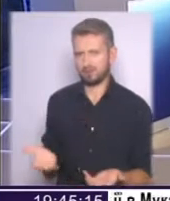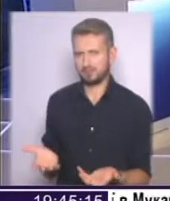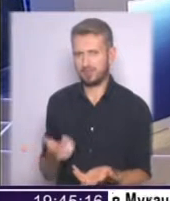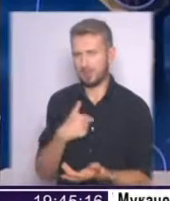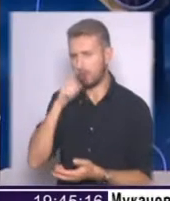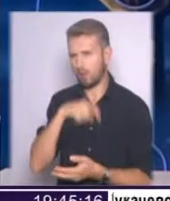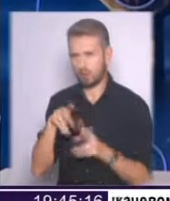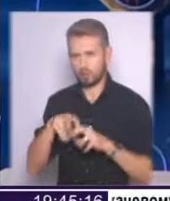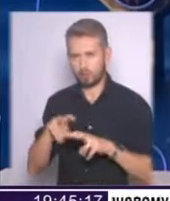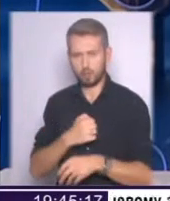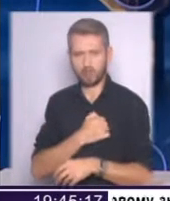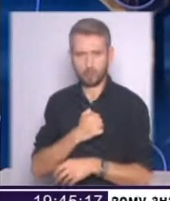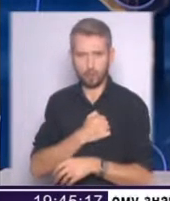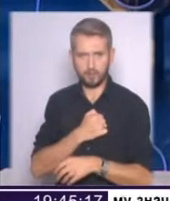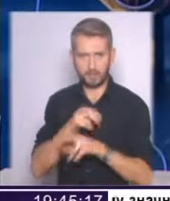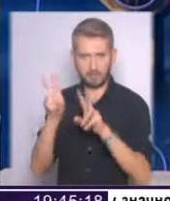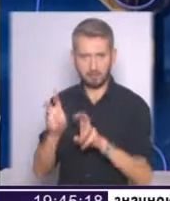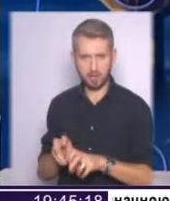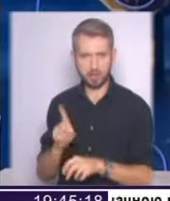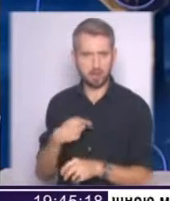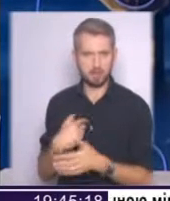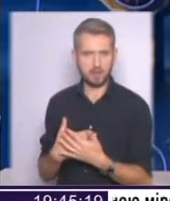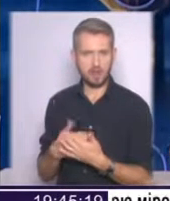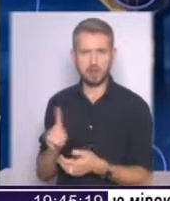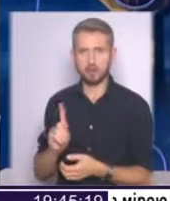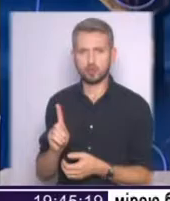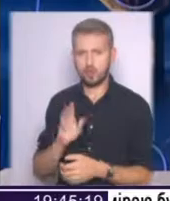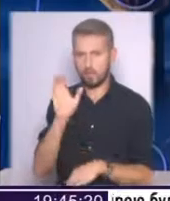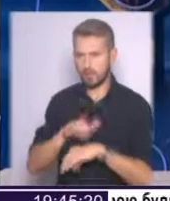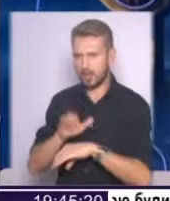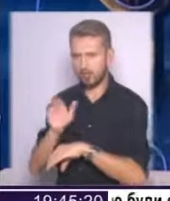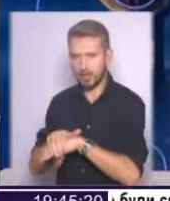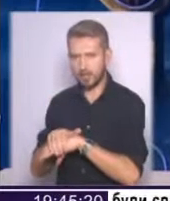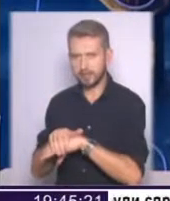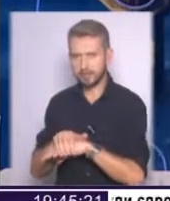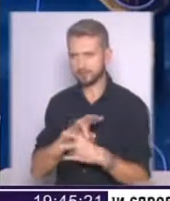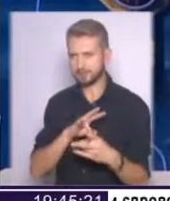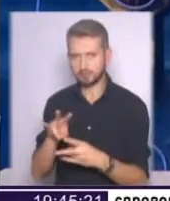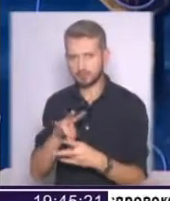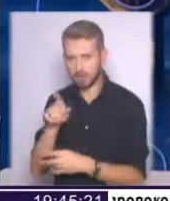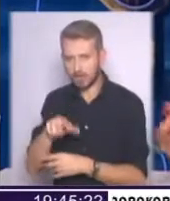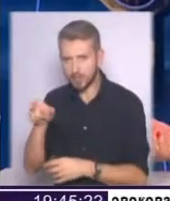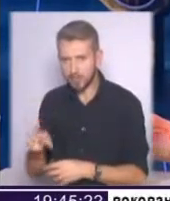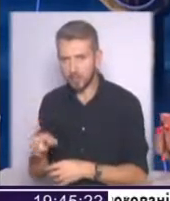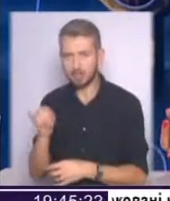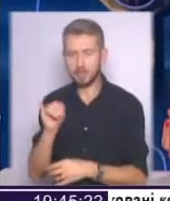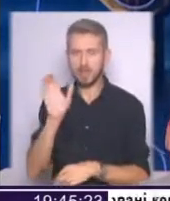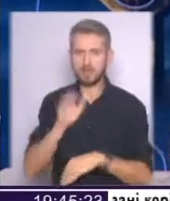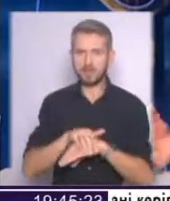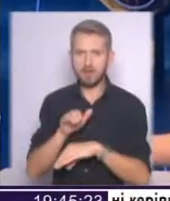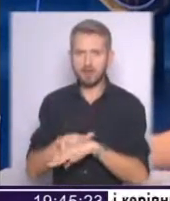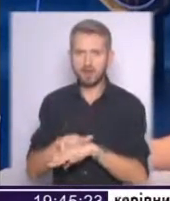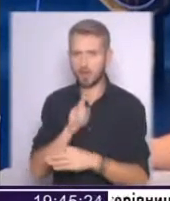погано розбираюся в військовій тематиці, але мені здається, що виявляти диверсантів і виявляти